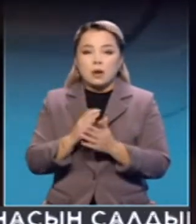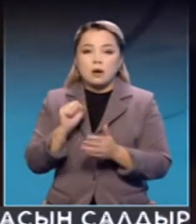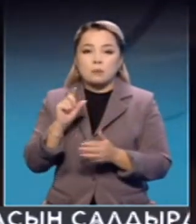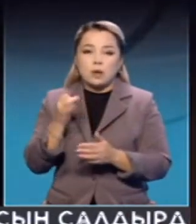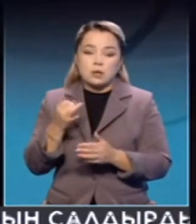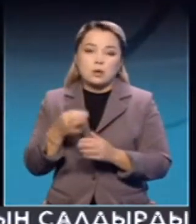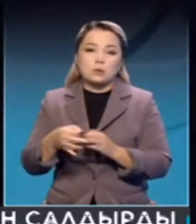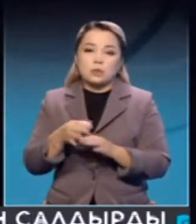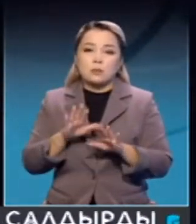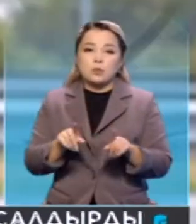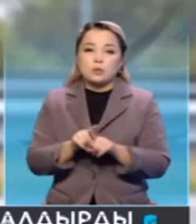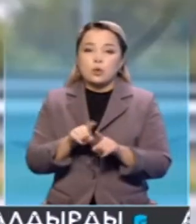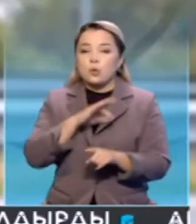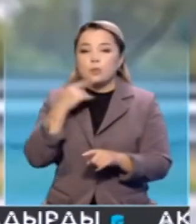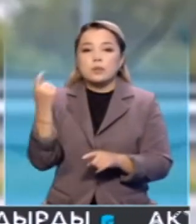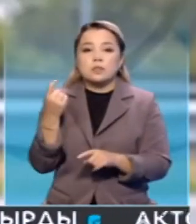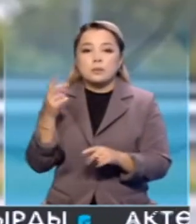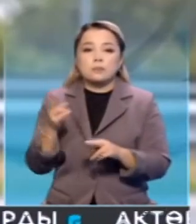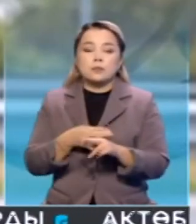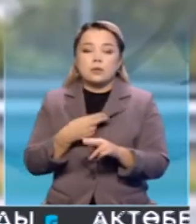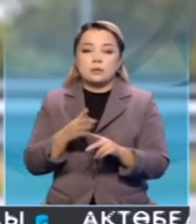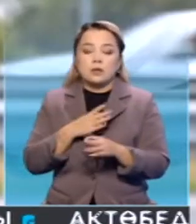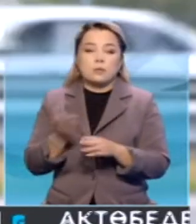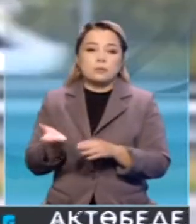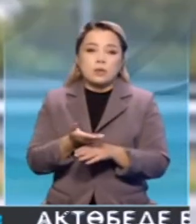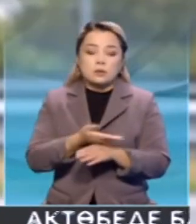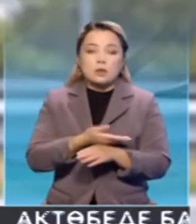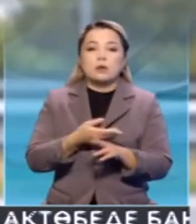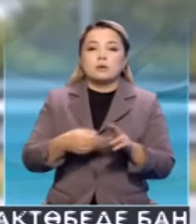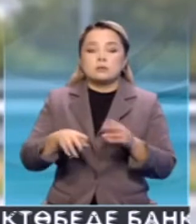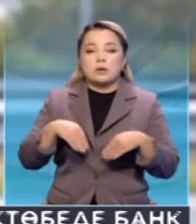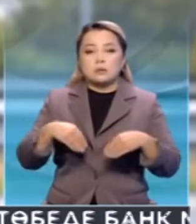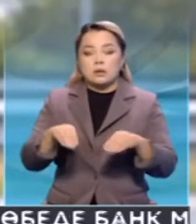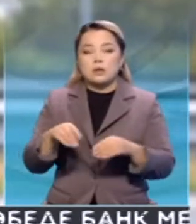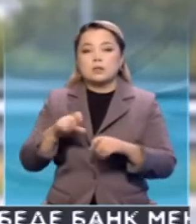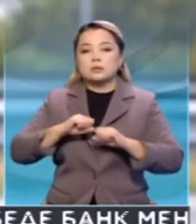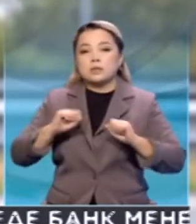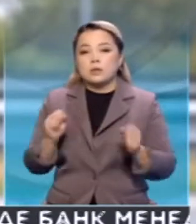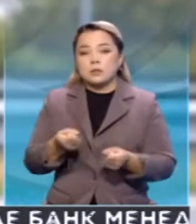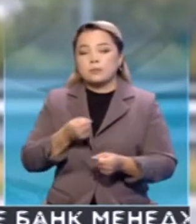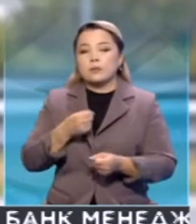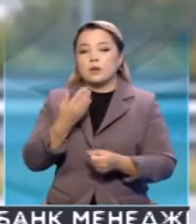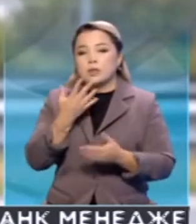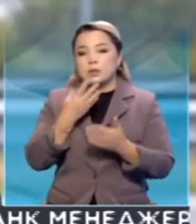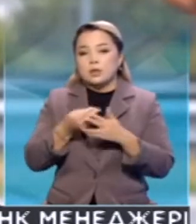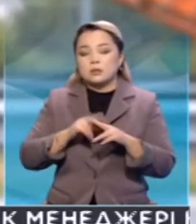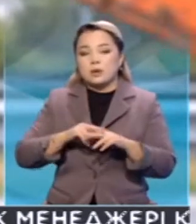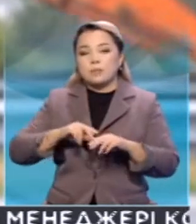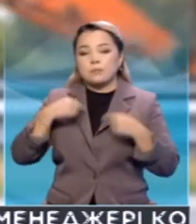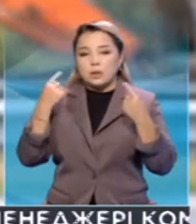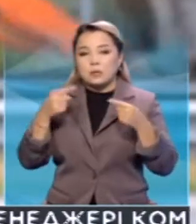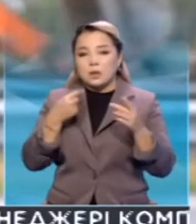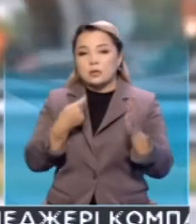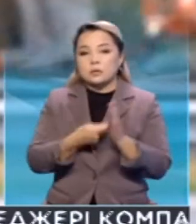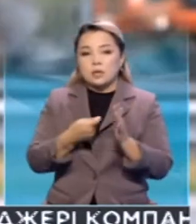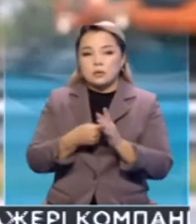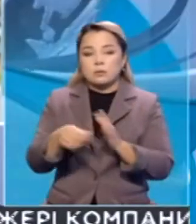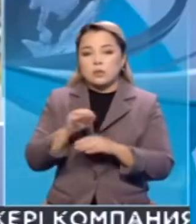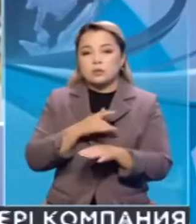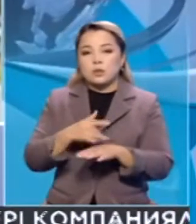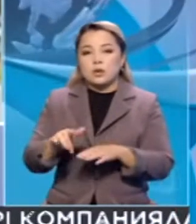ауданында көптеген қожалықтар шабындықсыз, жайылымсыз қалған, тіпті қысқа дайындаған мал азығы түгелдей жанып кеткен шаруа қожалықтар бар